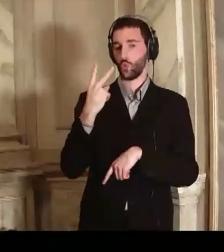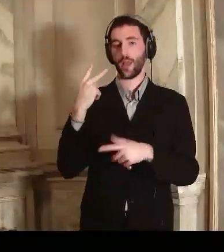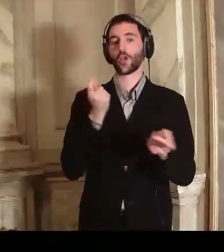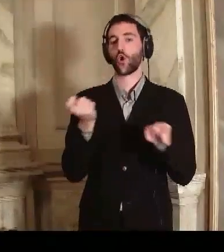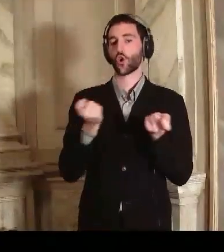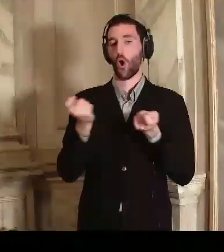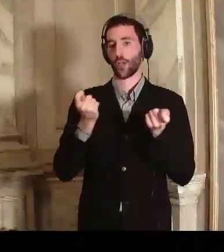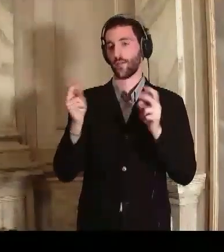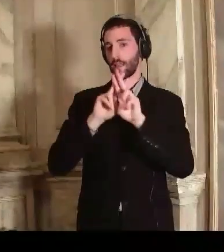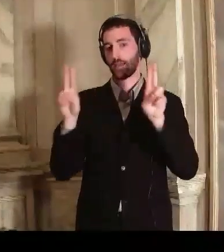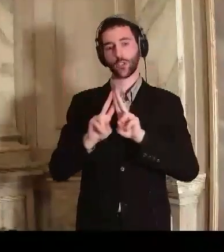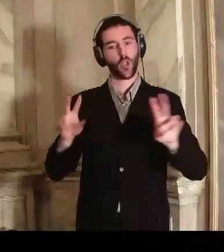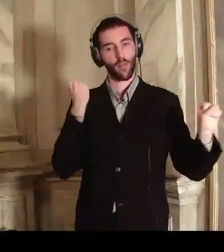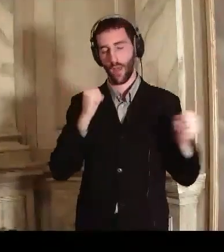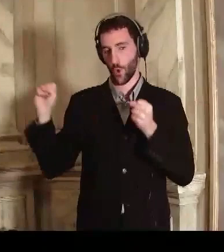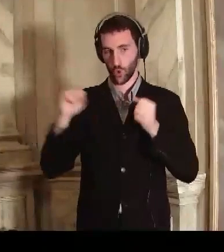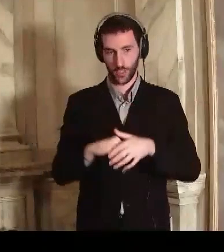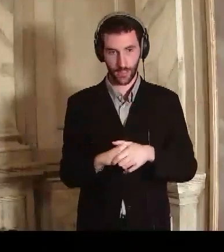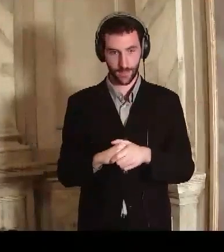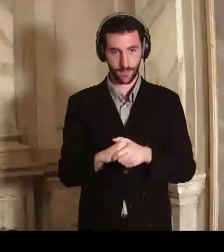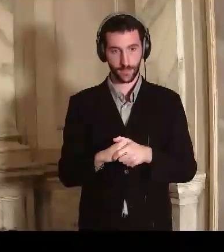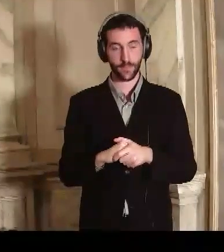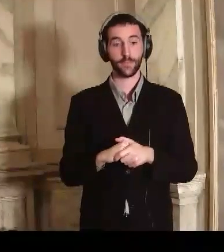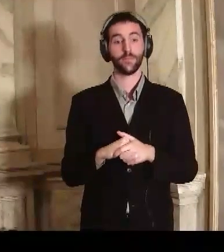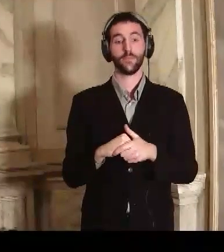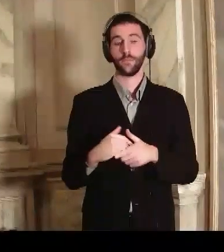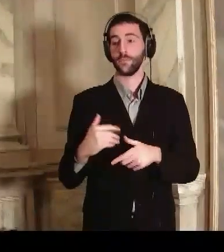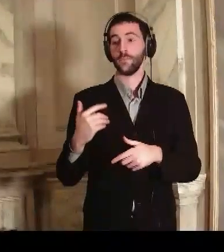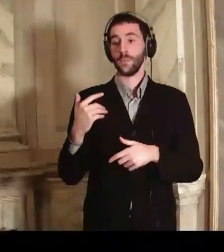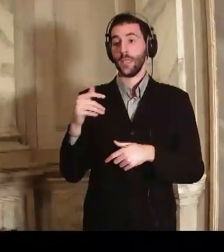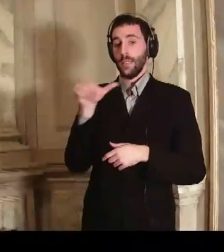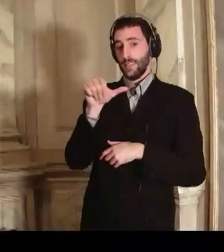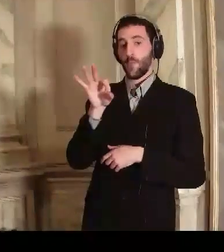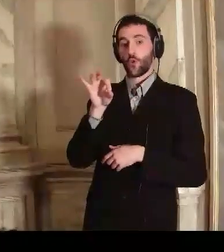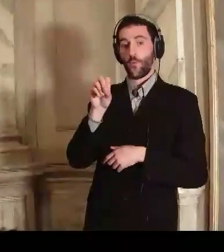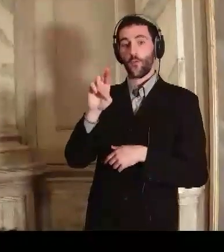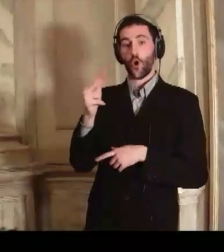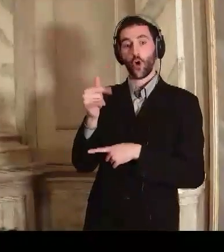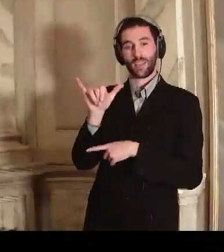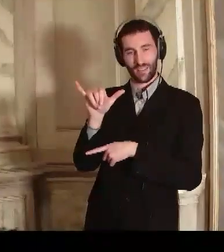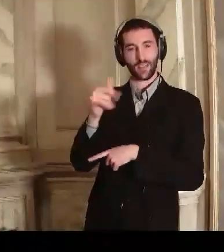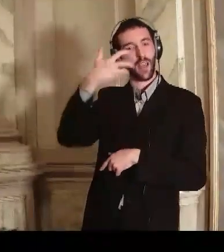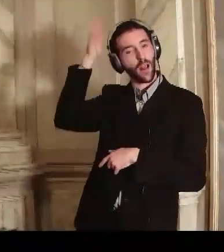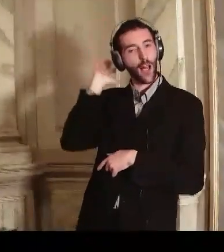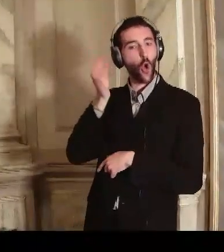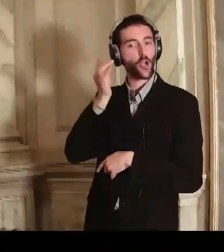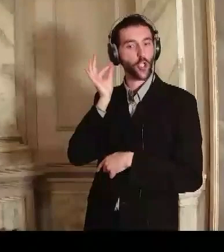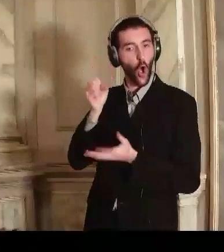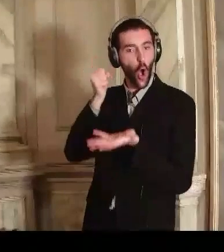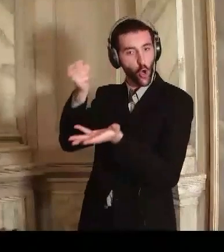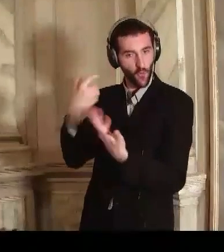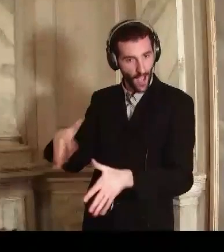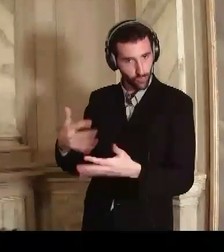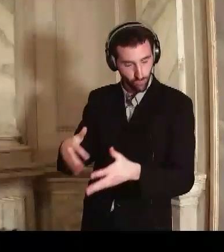Biennale College avrà un ruolo centrale nella celebrazione del Leone d'Oro, Simon Forti, riproducendo le dance constructions che fanno parte della